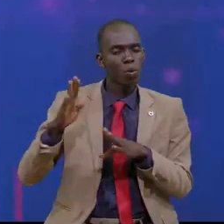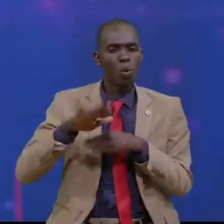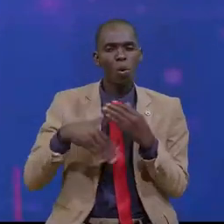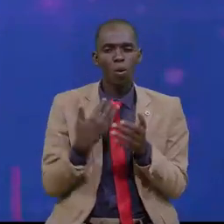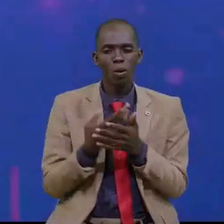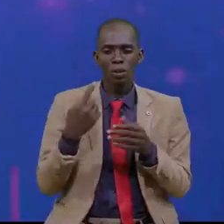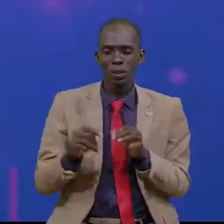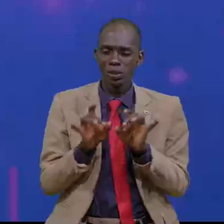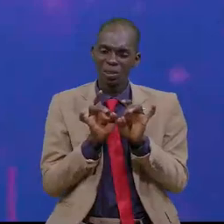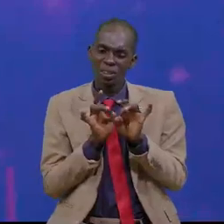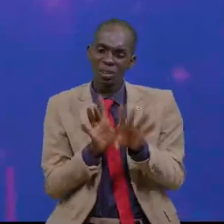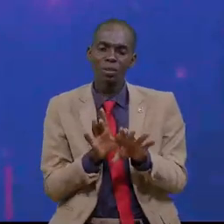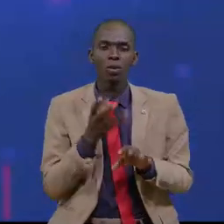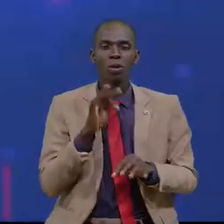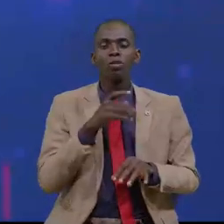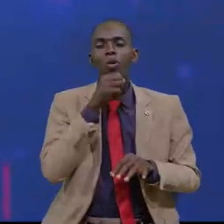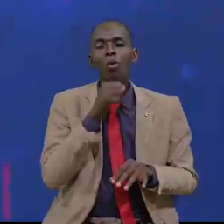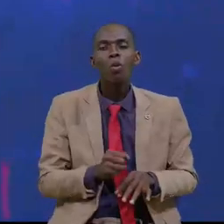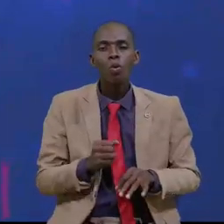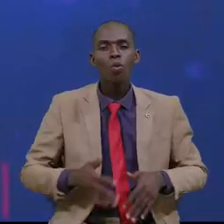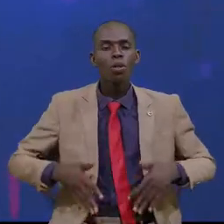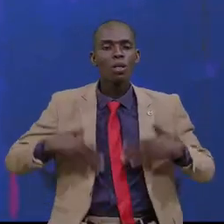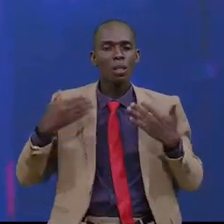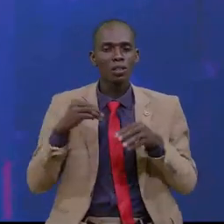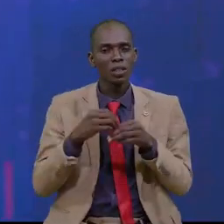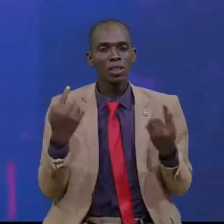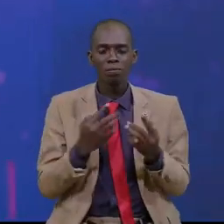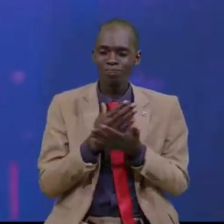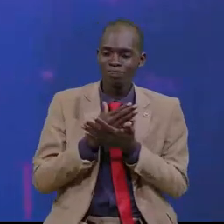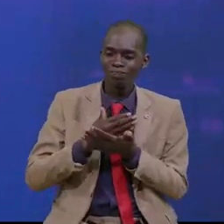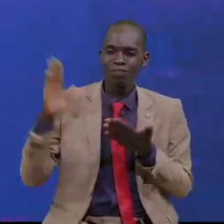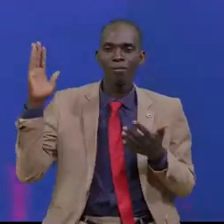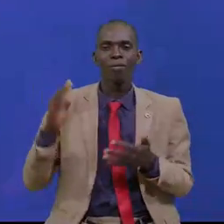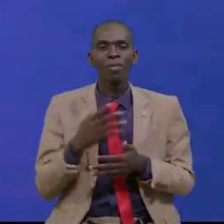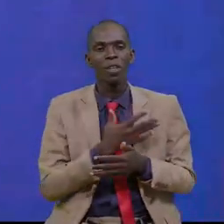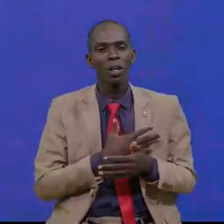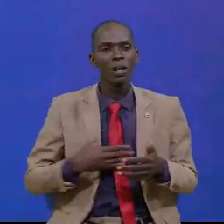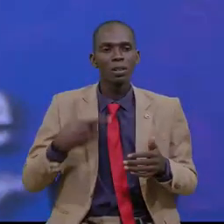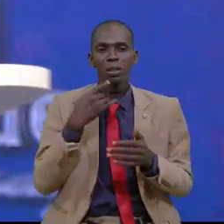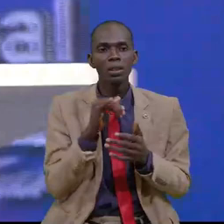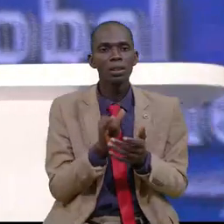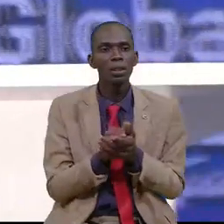l'ancienne vie. Et il dit que toute malice, toute méchanceté, nous devons abandonner. Mais